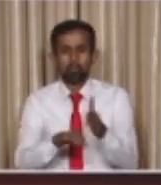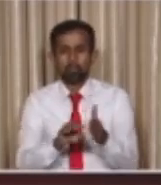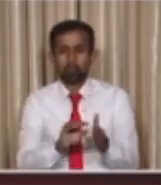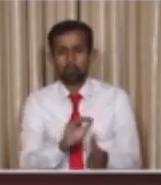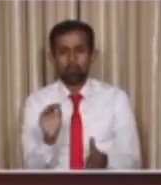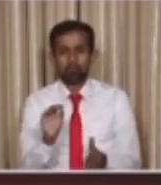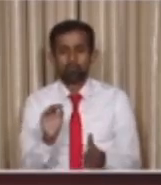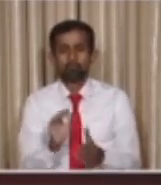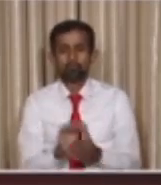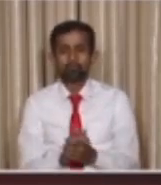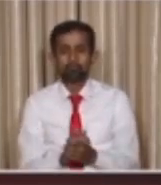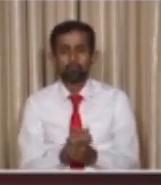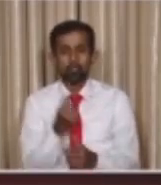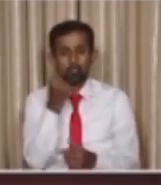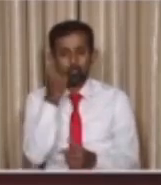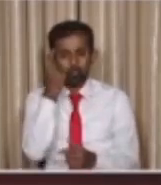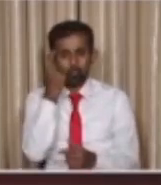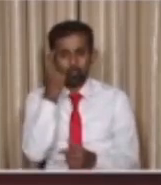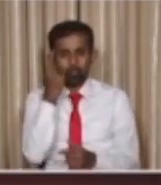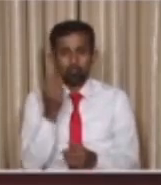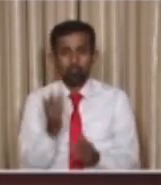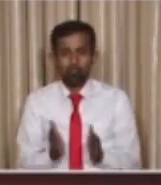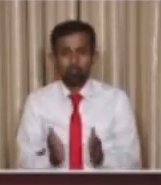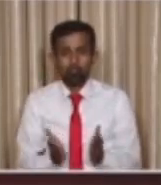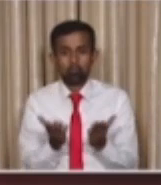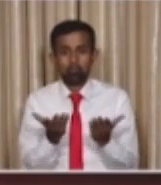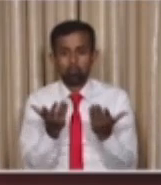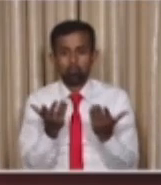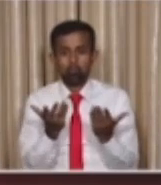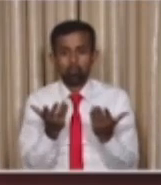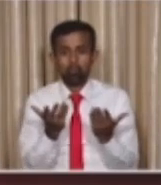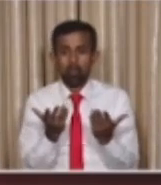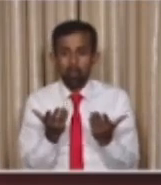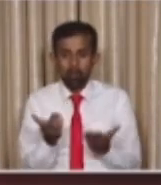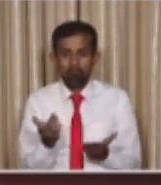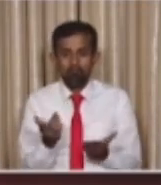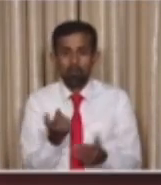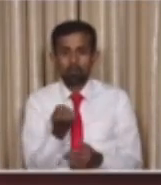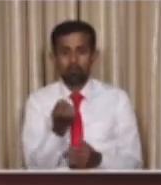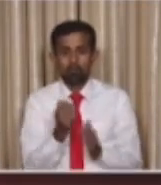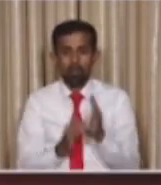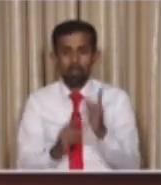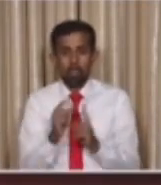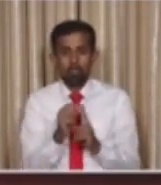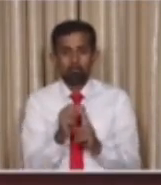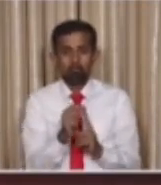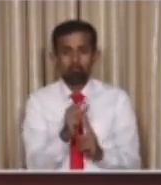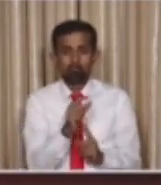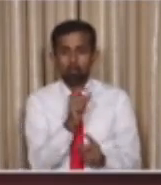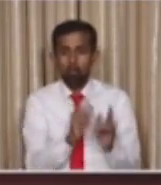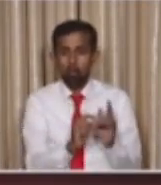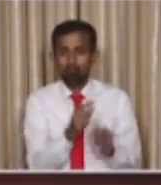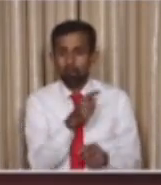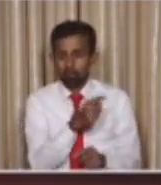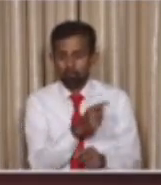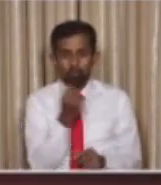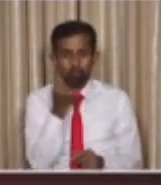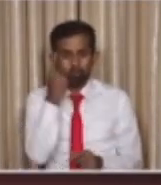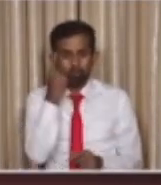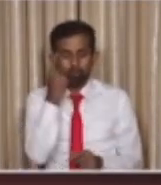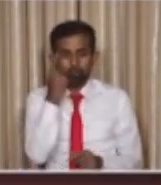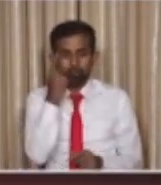කරපුවාම යෝජනාව ක්‍රියාත්මක නොවී තිබුණේ නැහැ. ඒගොල්ලෝ කිව්වා මුදල් අමාත්‍යාංශය එකක් මේ